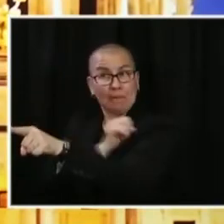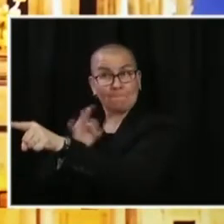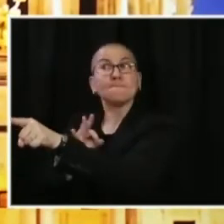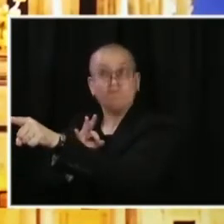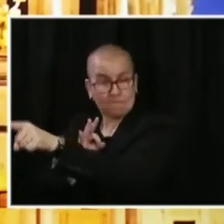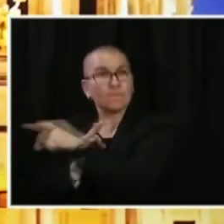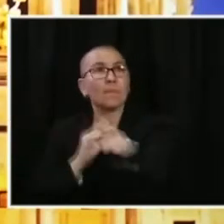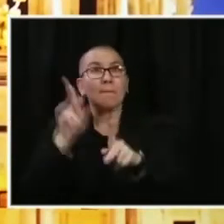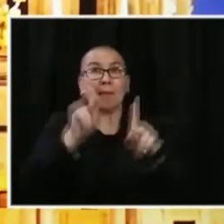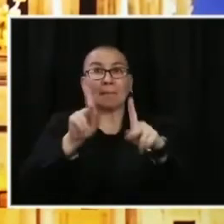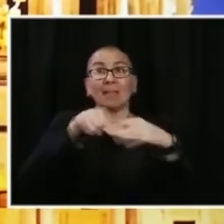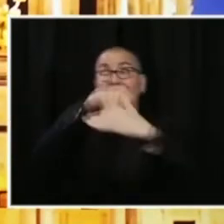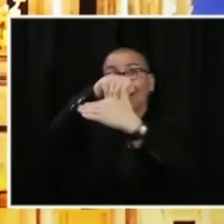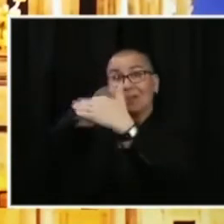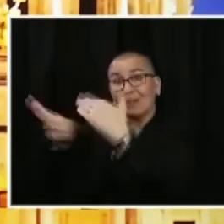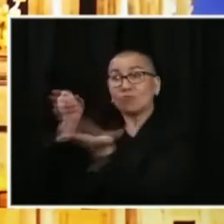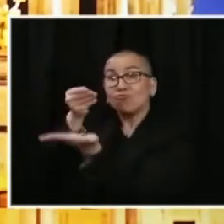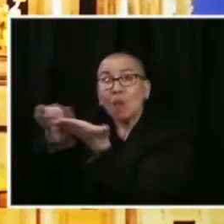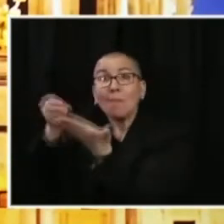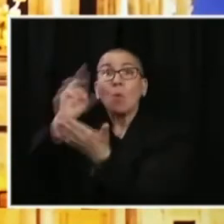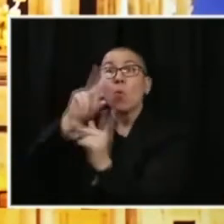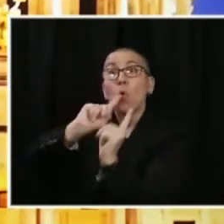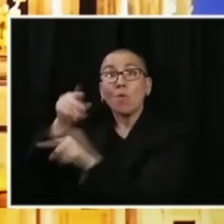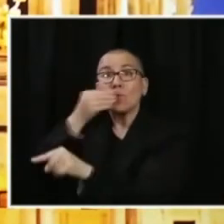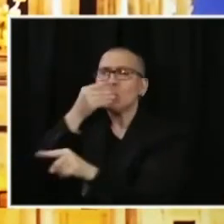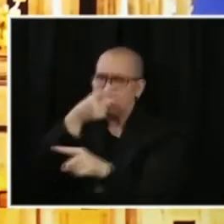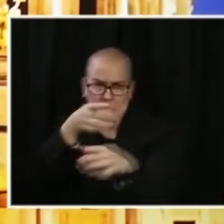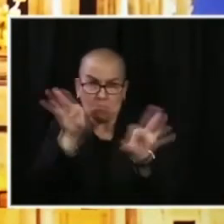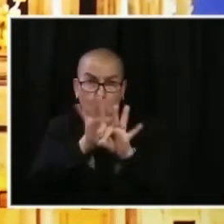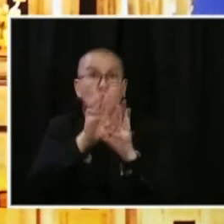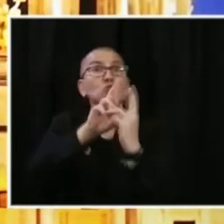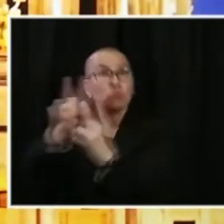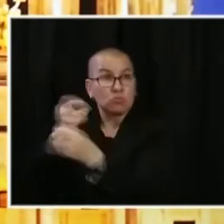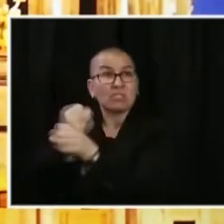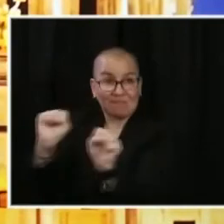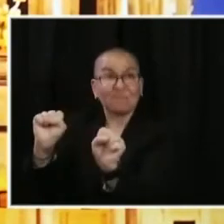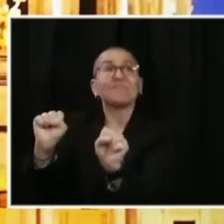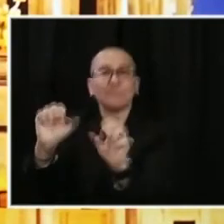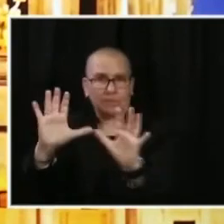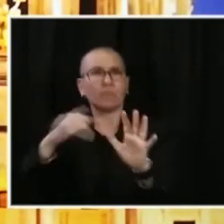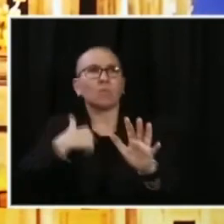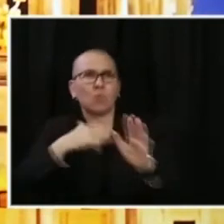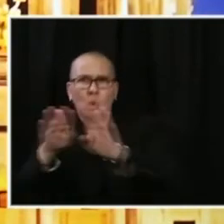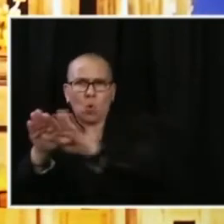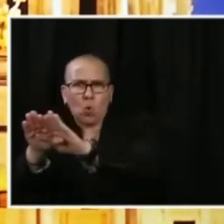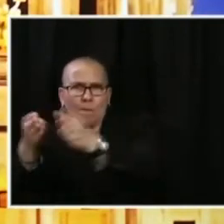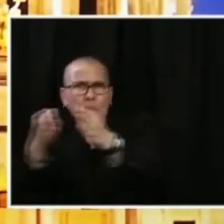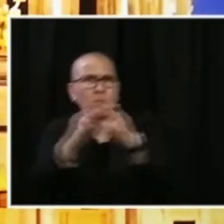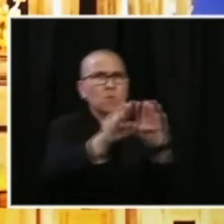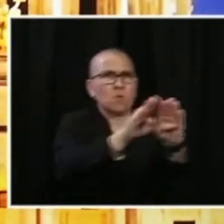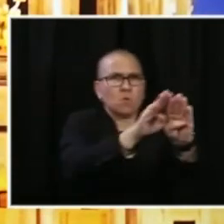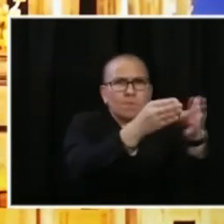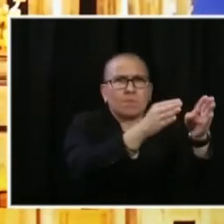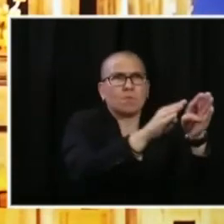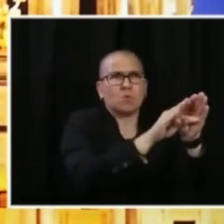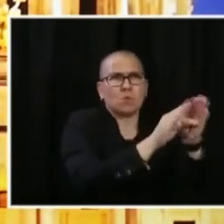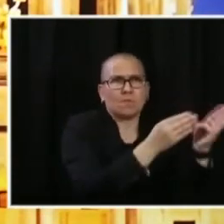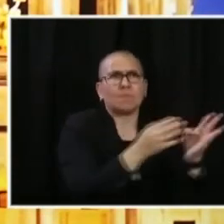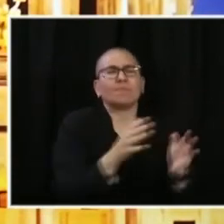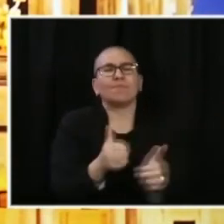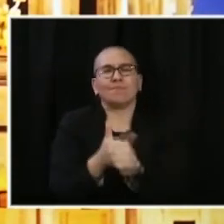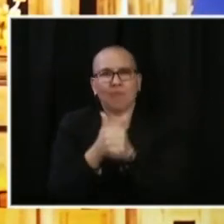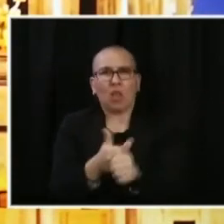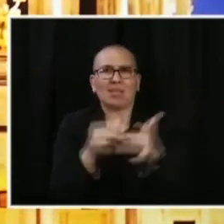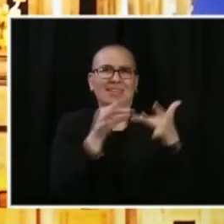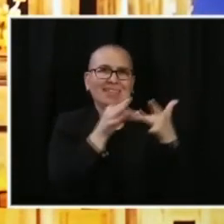nó lỗng tàu lúc sau tư là gì tàu tóc cả lỗng trở đi của tiếp tàu hay giải thôi là bé chúng tôi ba cái tàu để đi ra cái bây tàu cả bây giờ